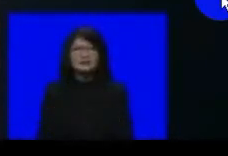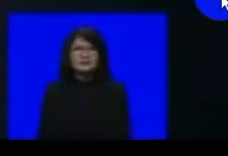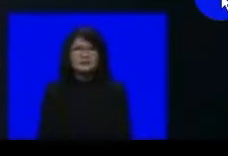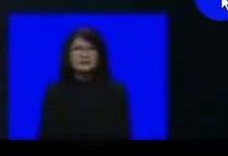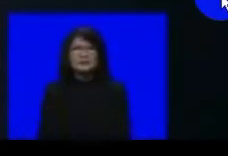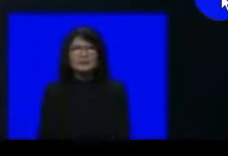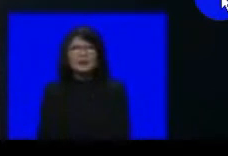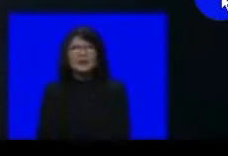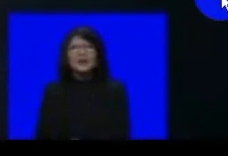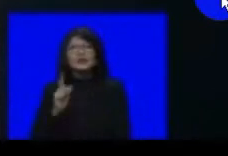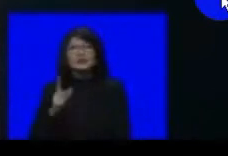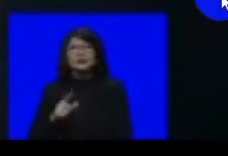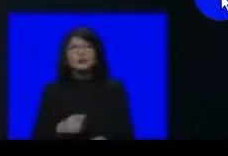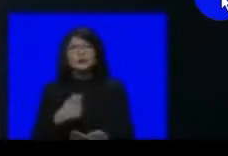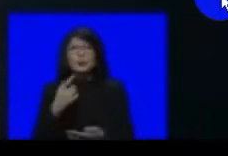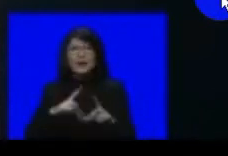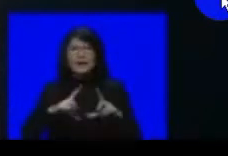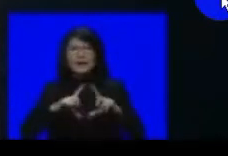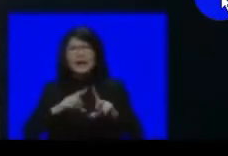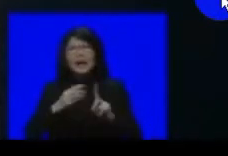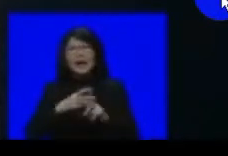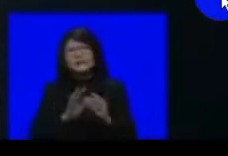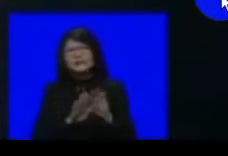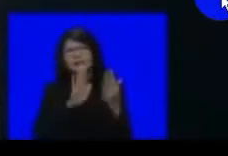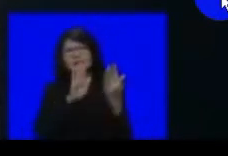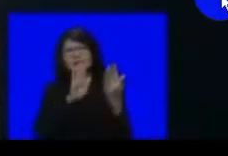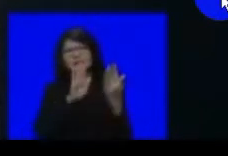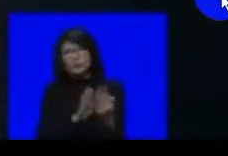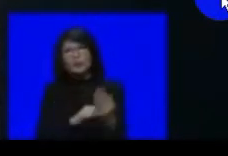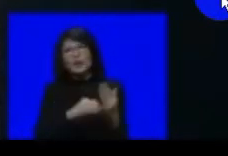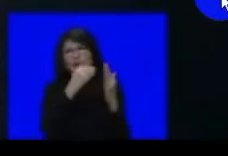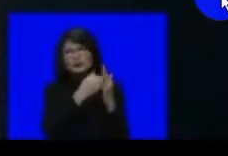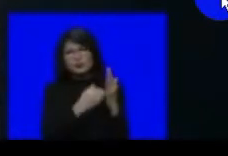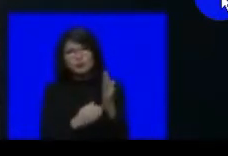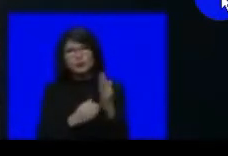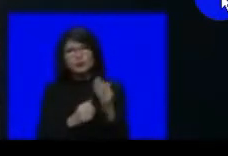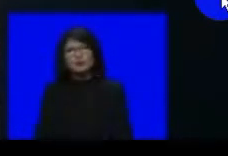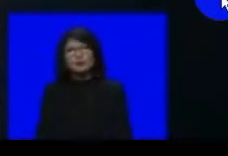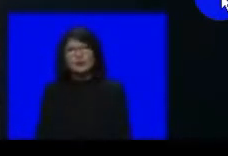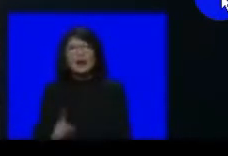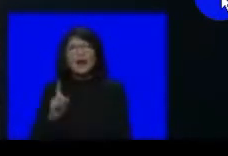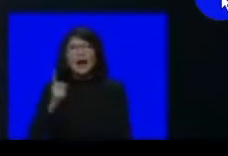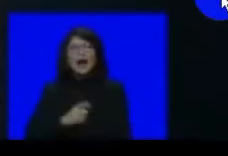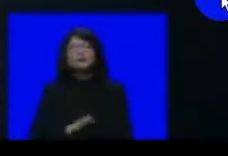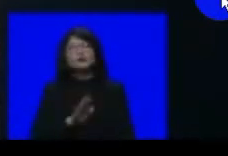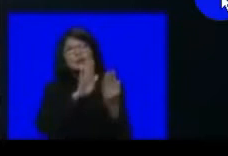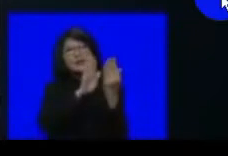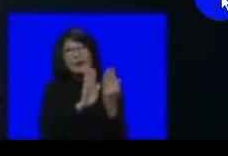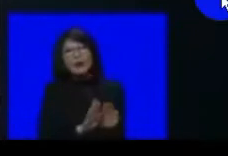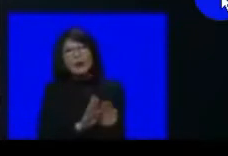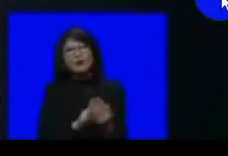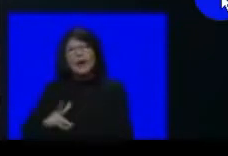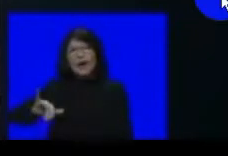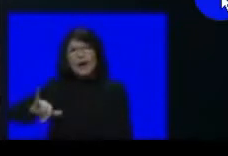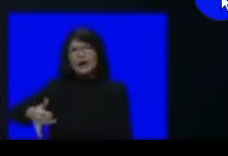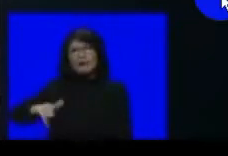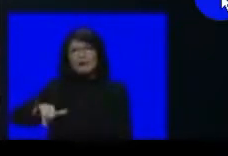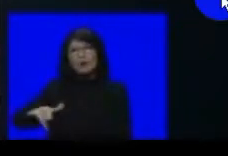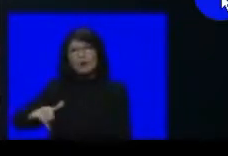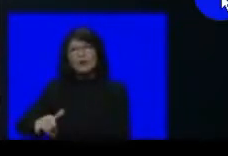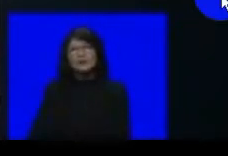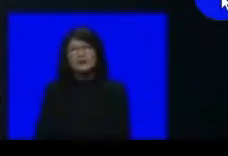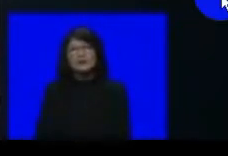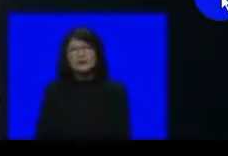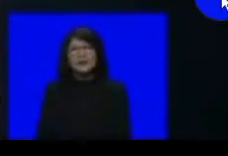Di situ ada absen, di situ ada tatap muka yang terstruktur, di situ ada harus tatap muka, ada evaluasi yang